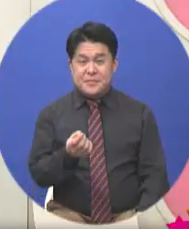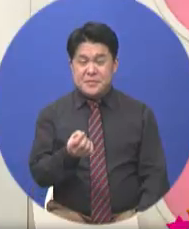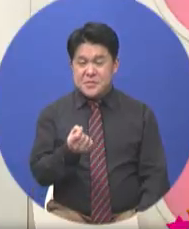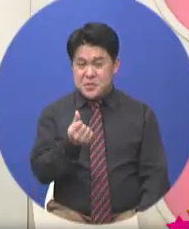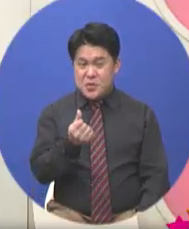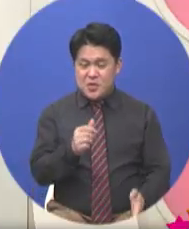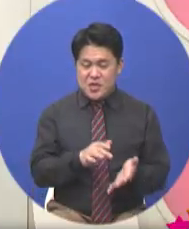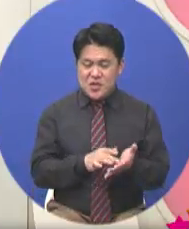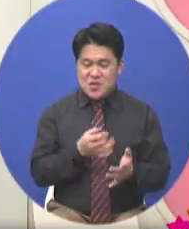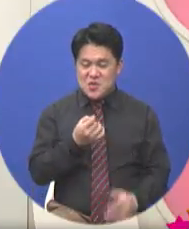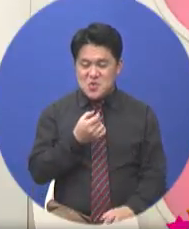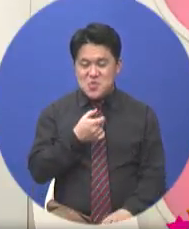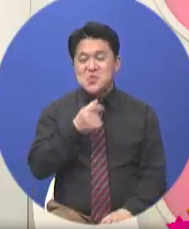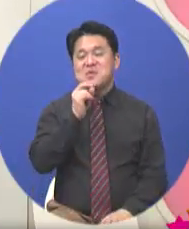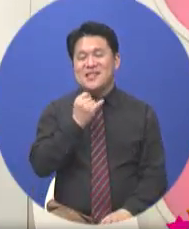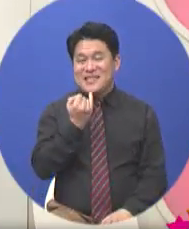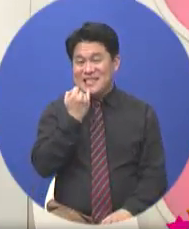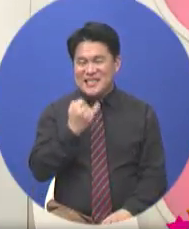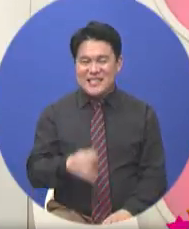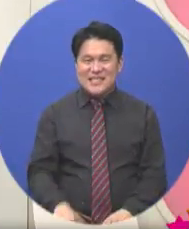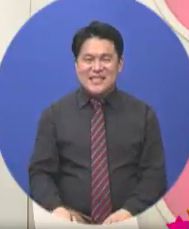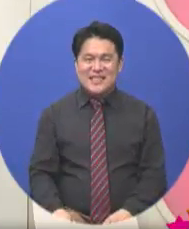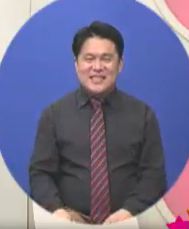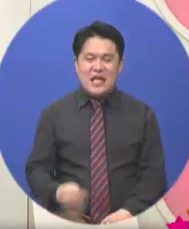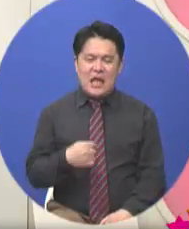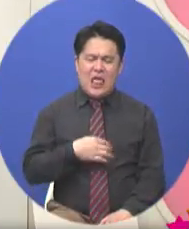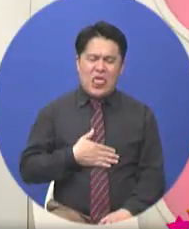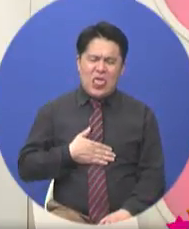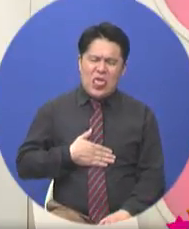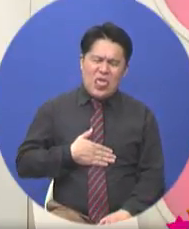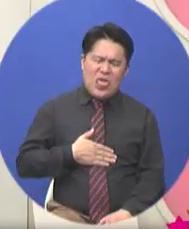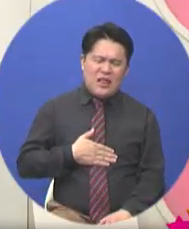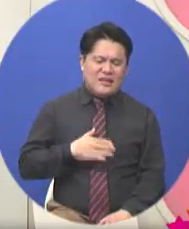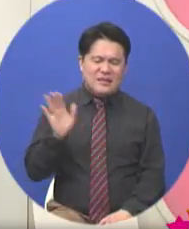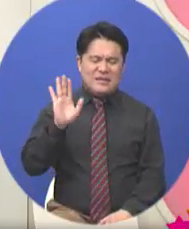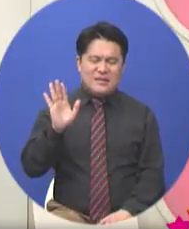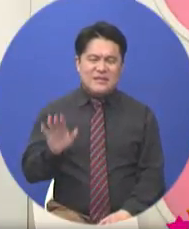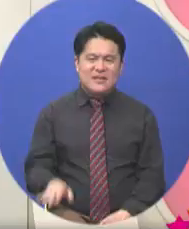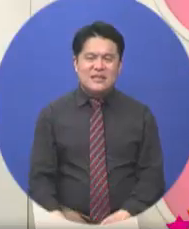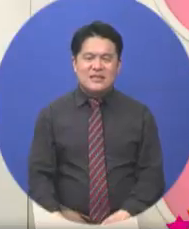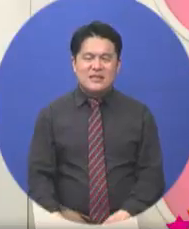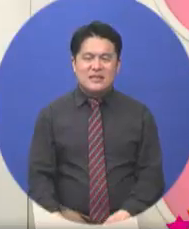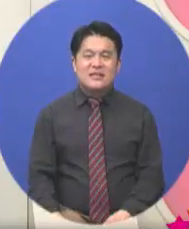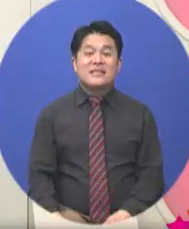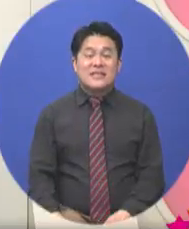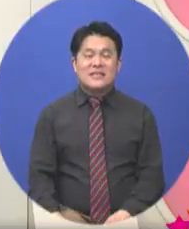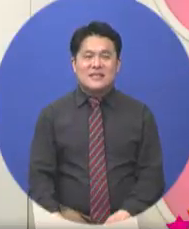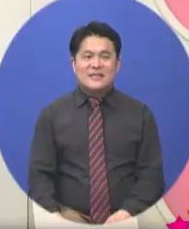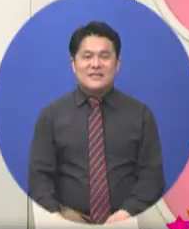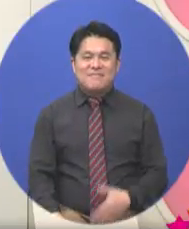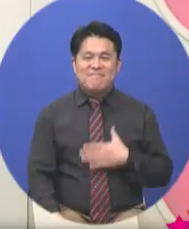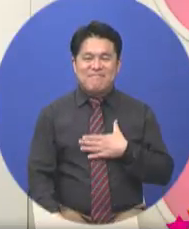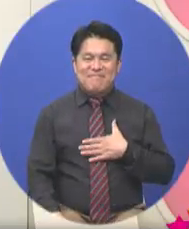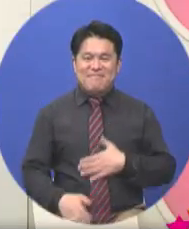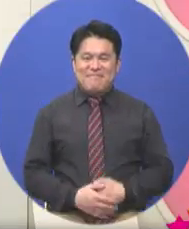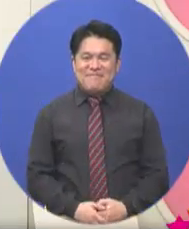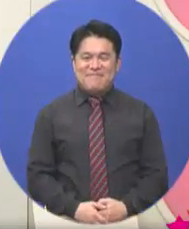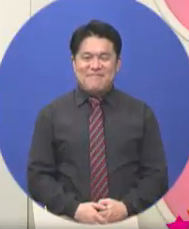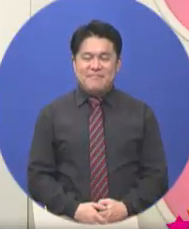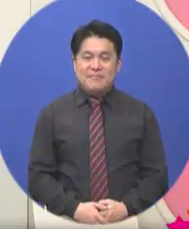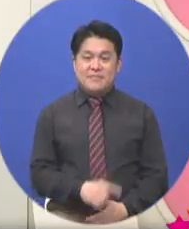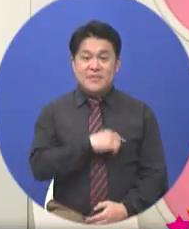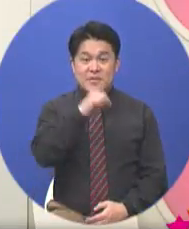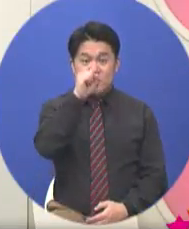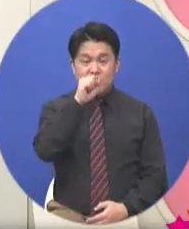하셔도 괜찮은데. 아, 저 뭐 좀 속이 좀 안 좋아서 안 먹어요. 아, 그러시군요. 예. 네.